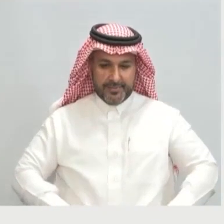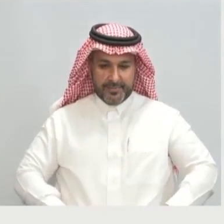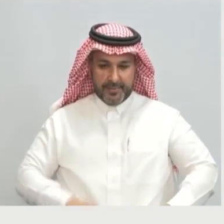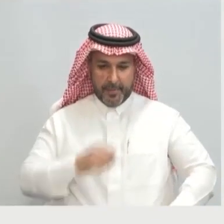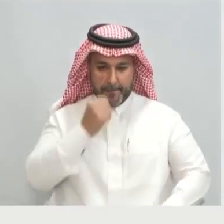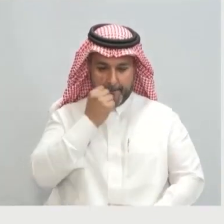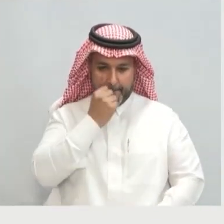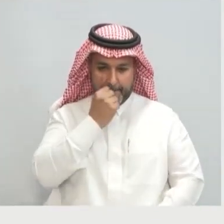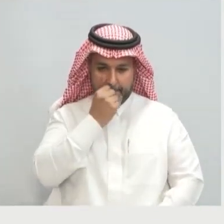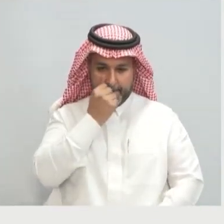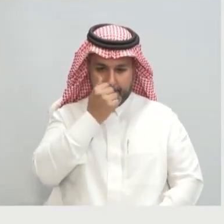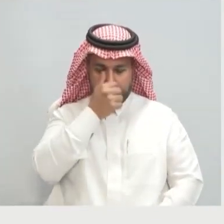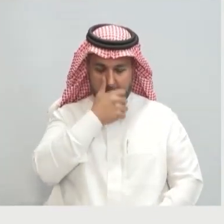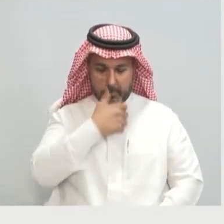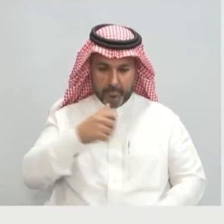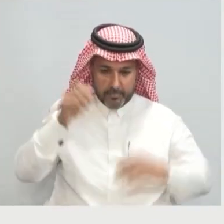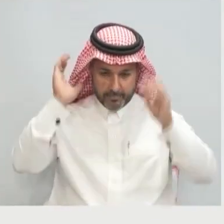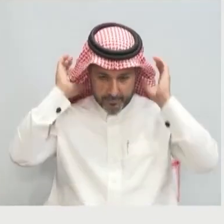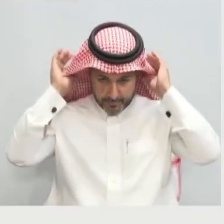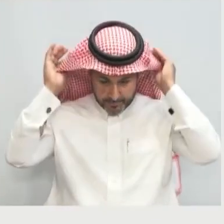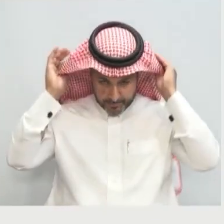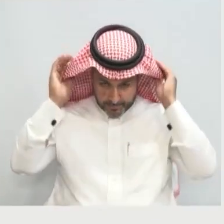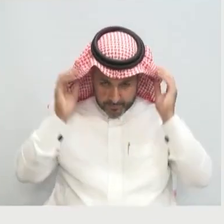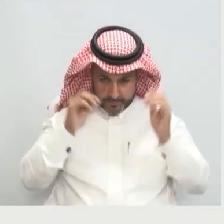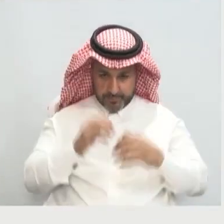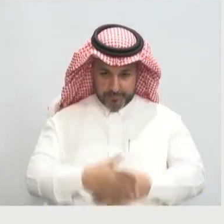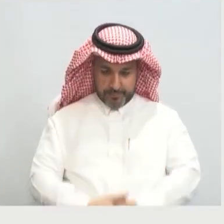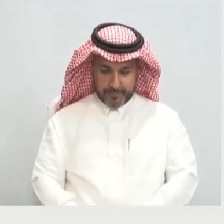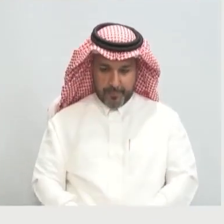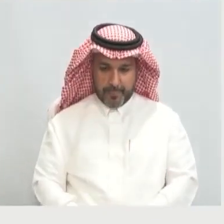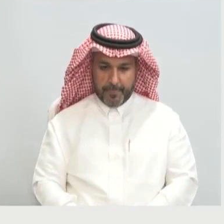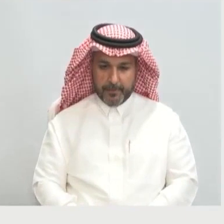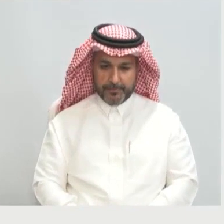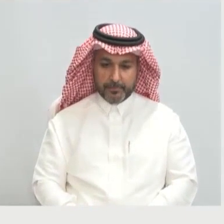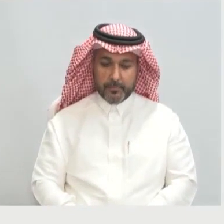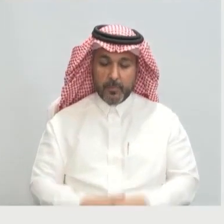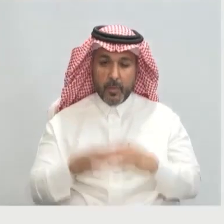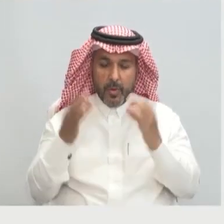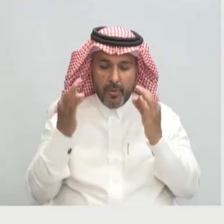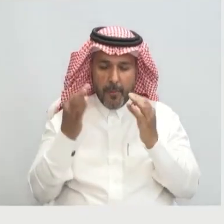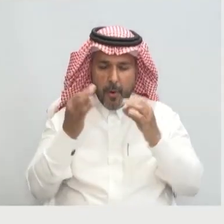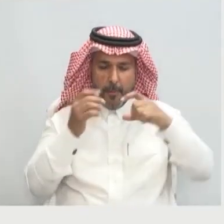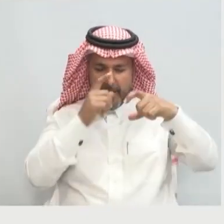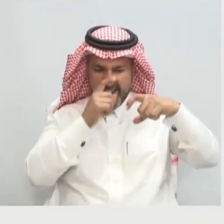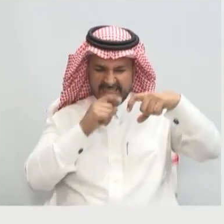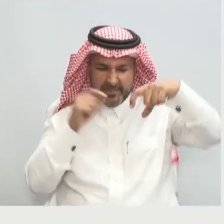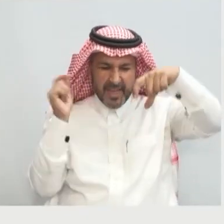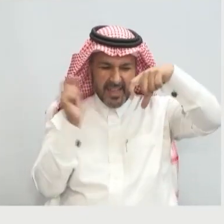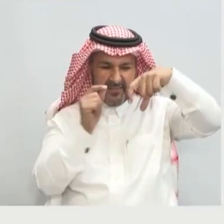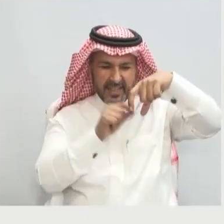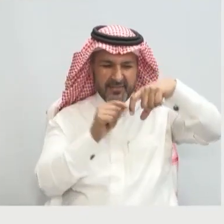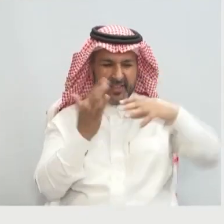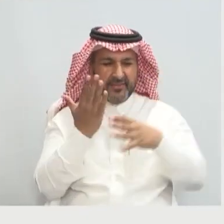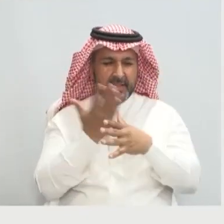الاجتماعي تبنت المنظمات استخدام مصاد الاجتماعي بشكل كبير كوسيله التواصل مع وتعزيز تعاون الموظفين وتستخدم